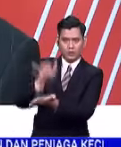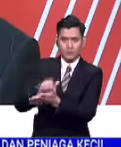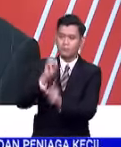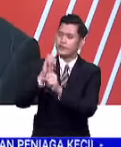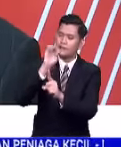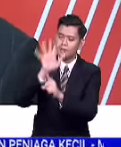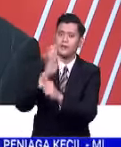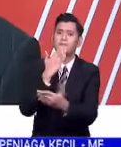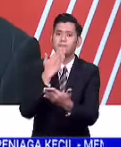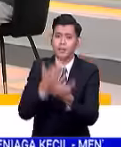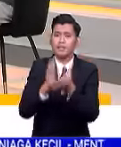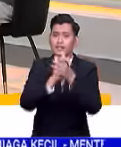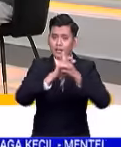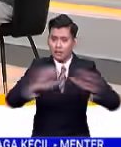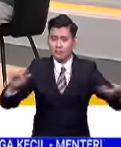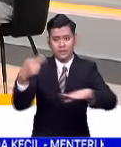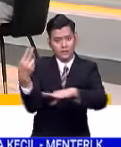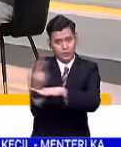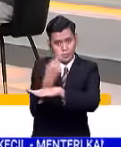berkesan, memang ianya selamat.